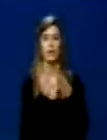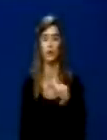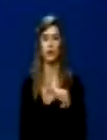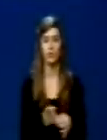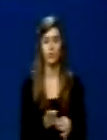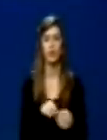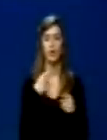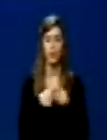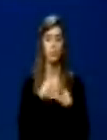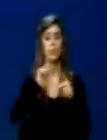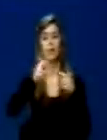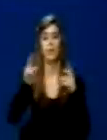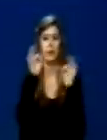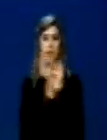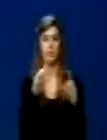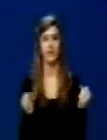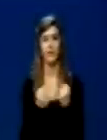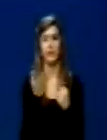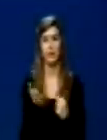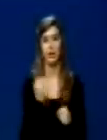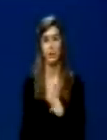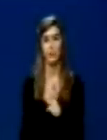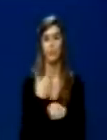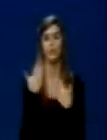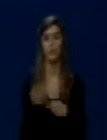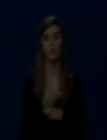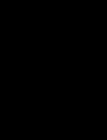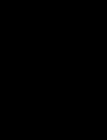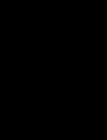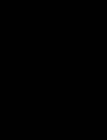lërmë që të bëjë diçka më të mirë për vendin dhe ekonominë e vendit. Faleminderit.